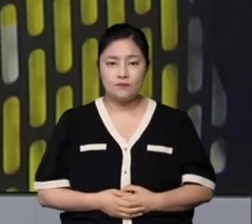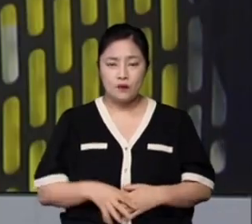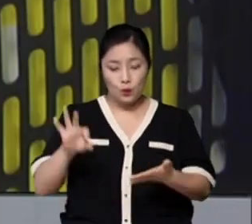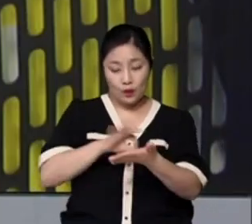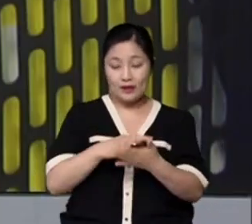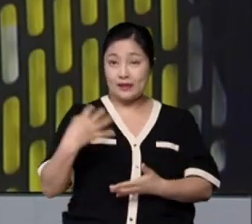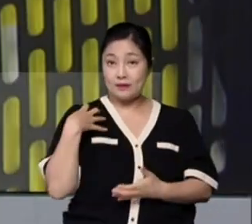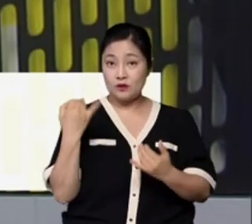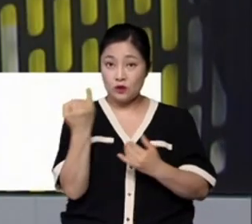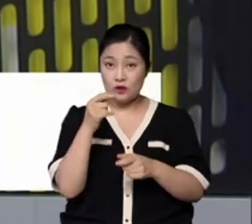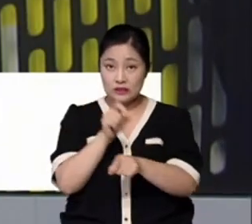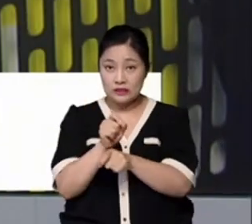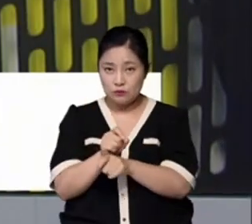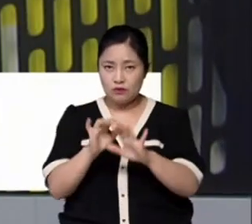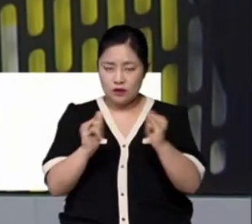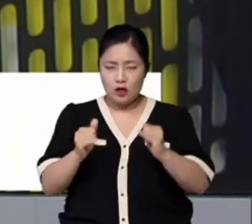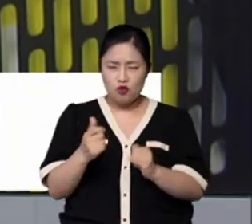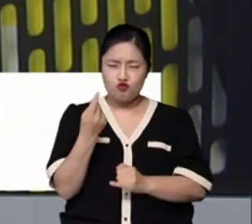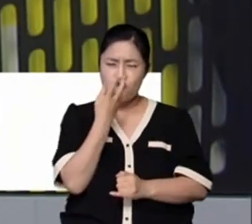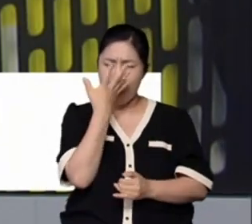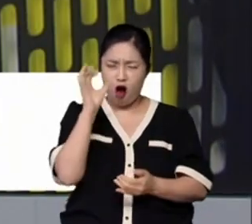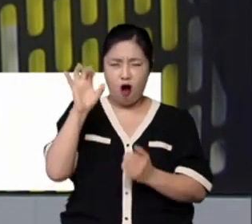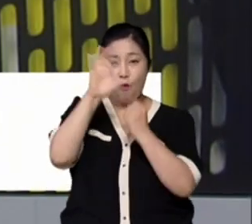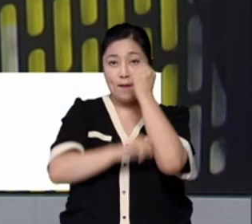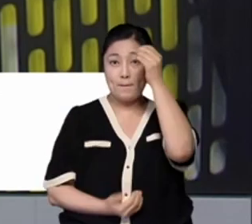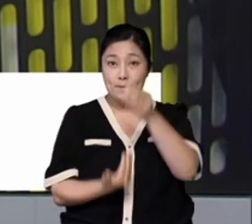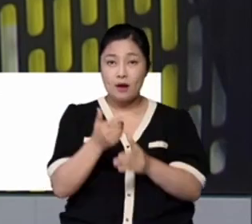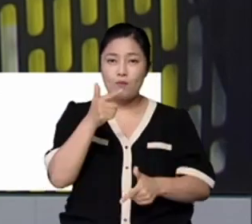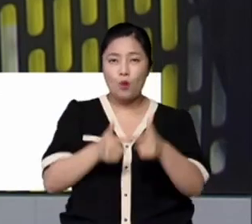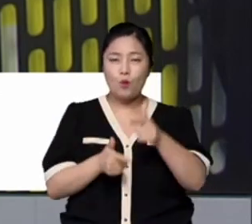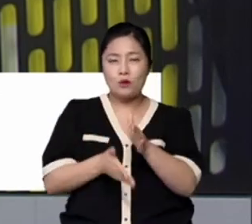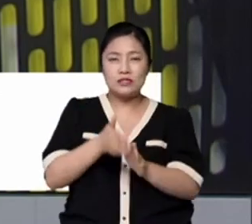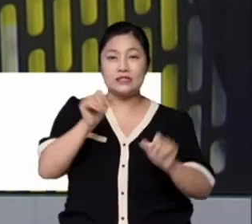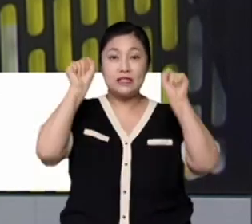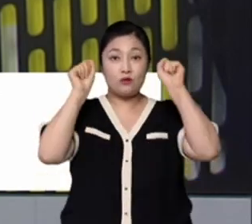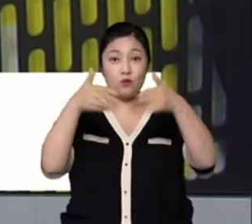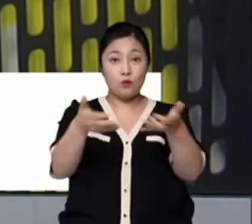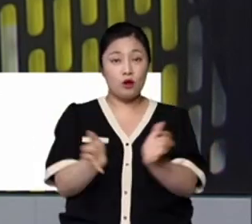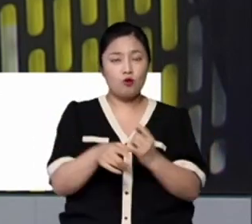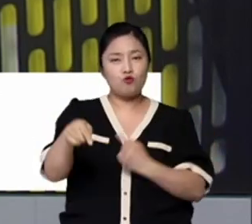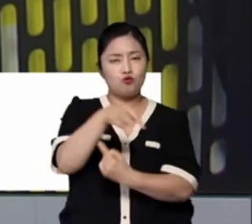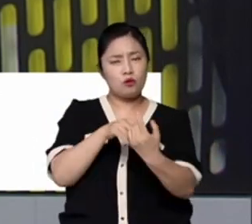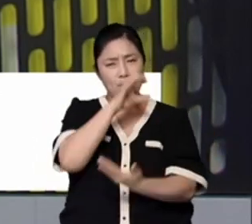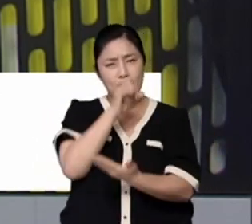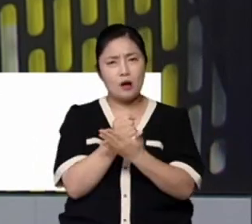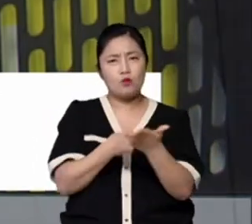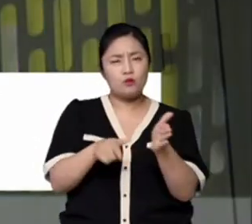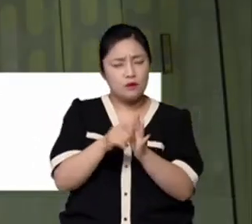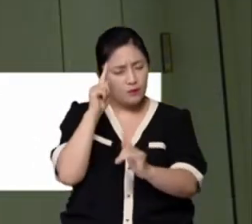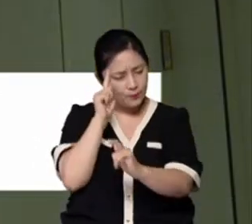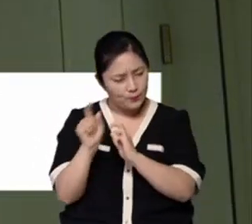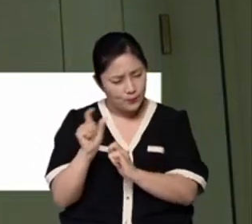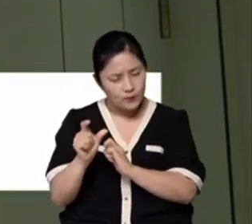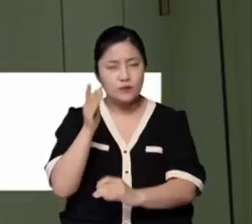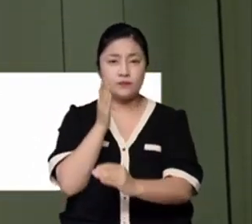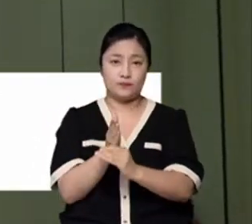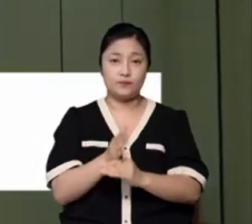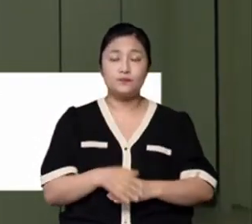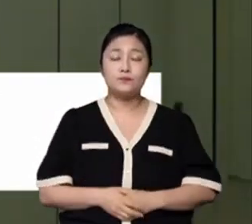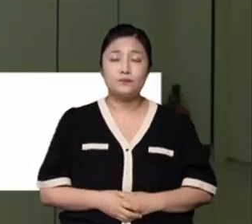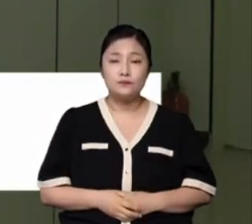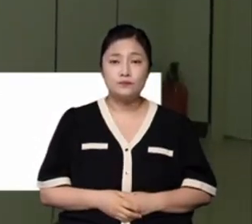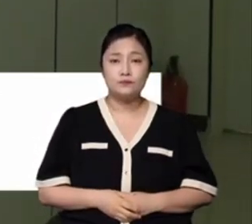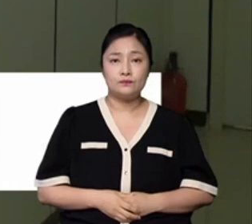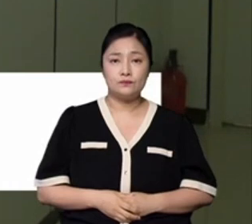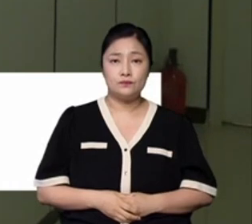회계 담당 여직원의 수억대 횡령 사건이 일어난 목포시 체육회가 운영 정상화를 위한 자구책 마련에 고심하고